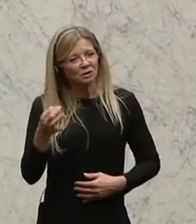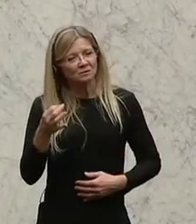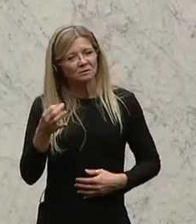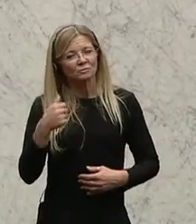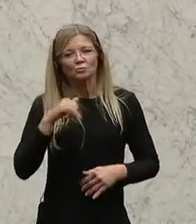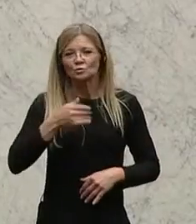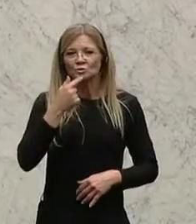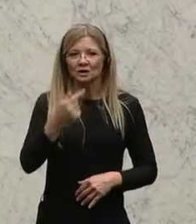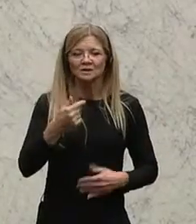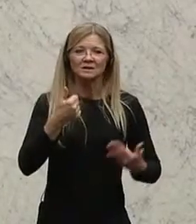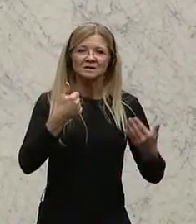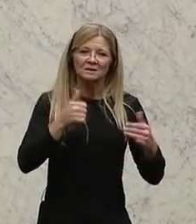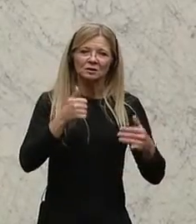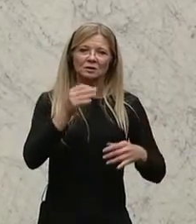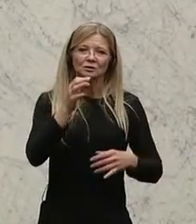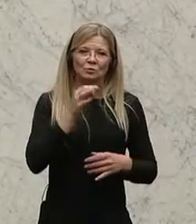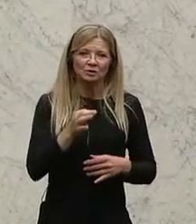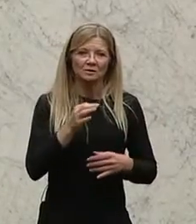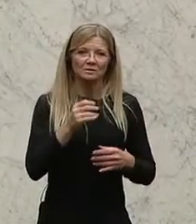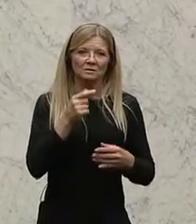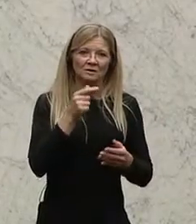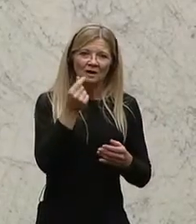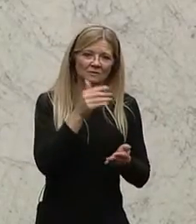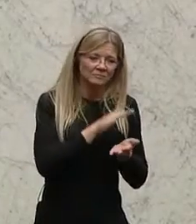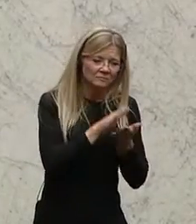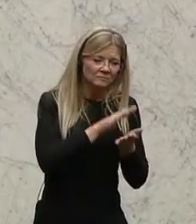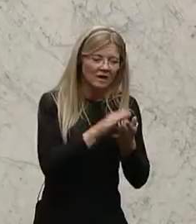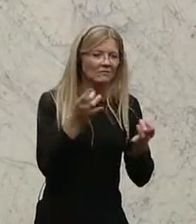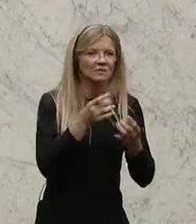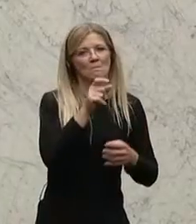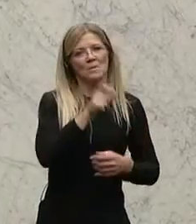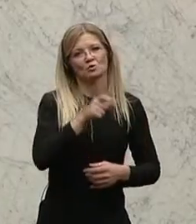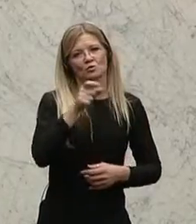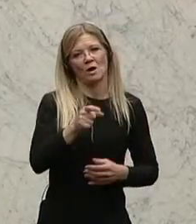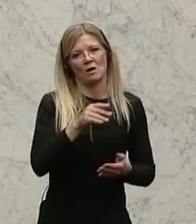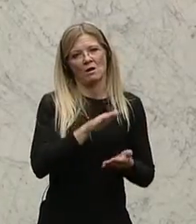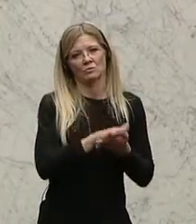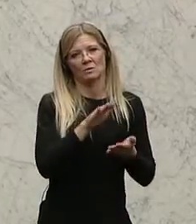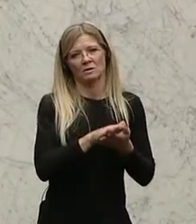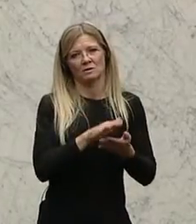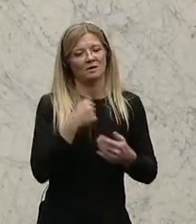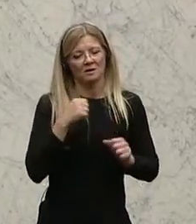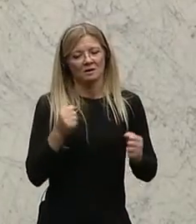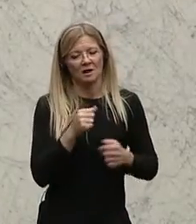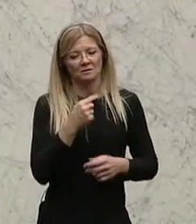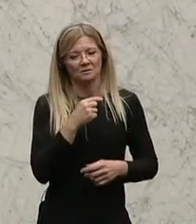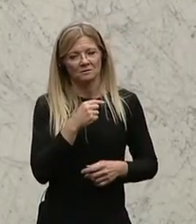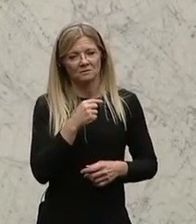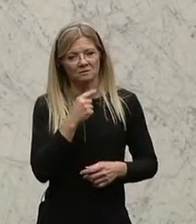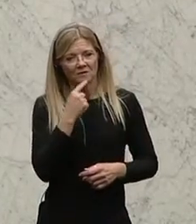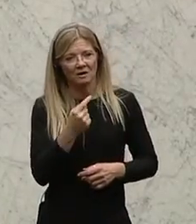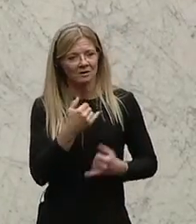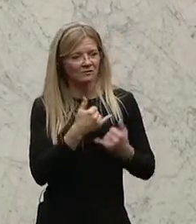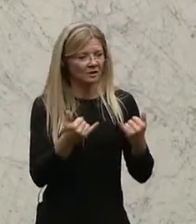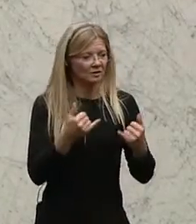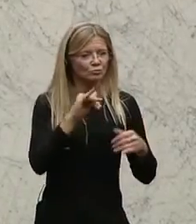unseres Aufwandes ein Personalaufwand. Und der ist auch nicht steuerbar. Wir können nicht großartig einsparen,